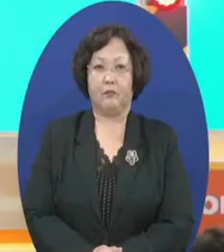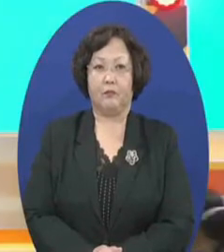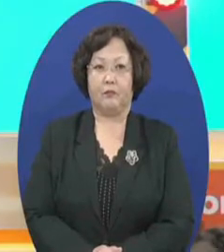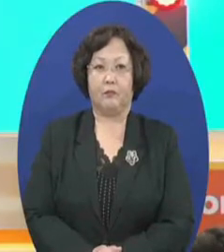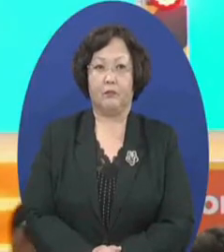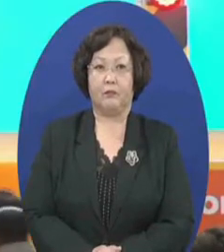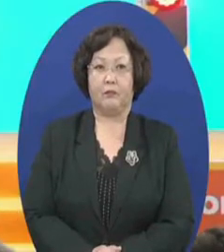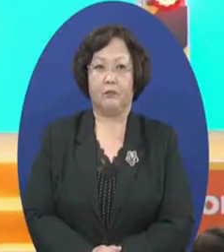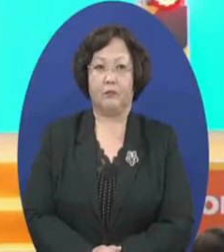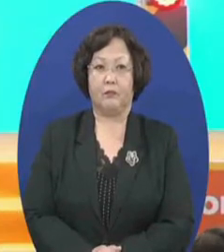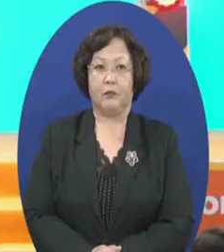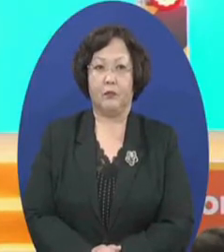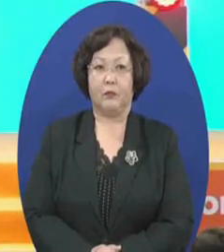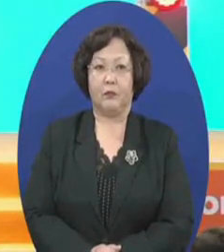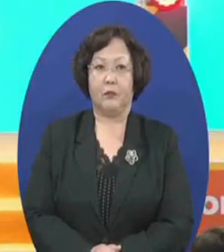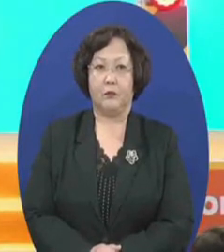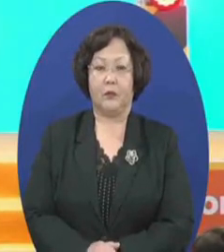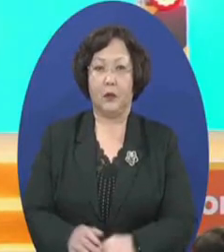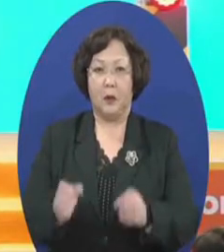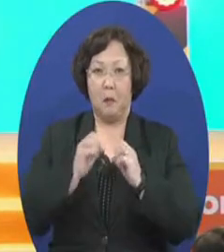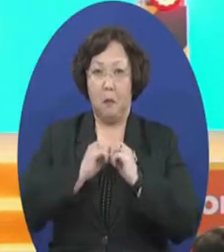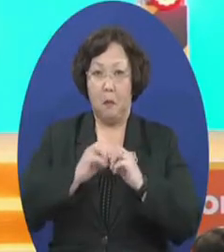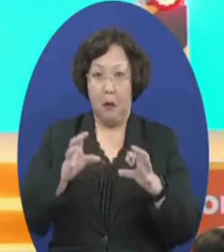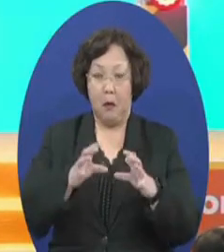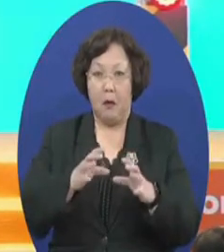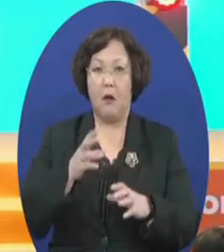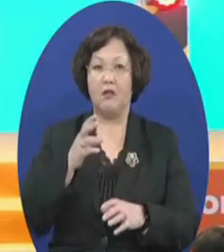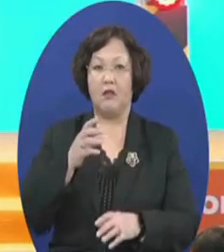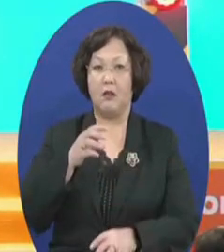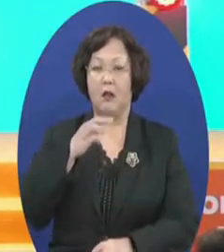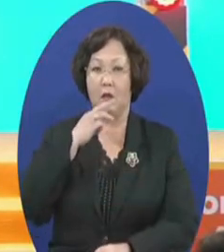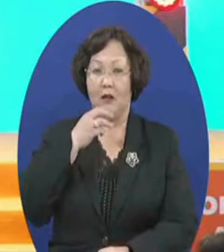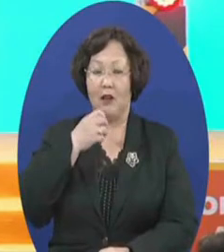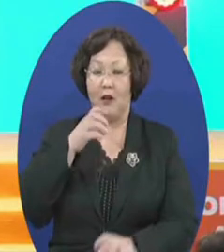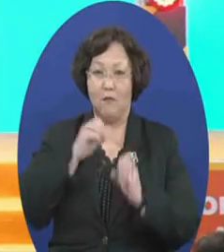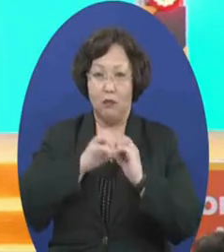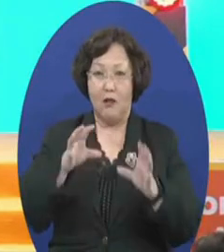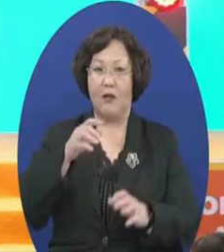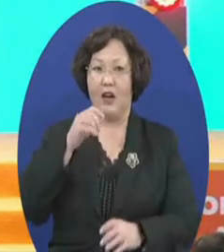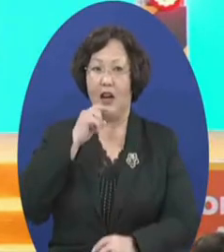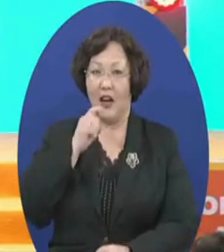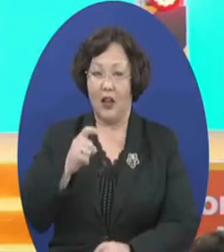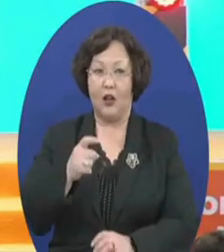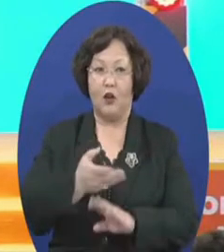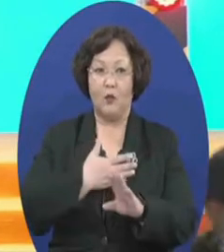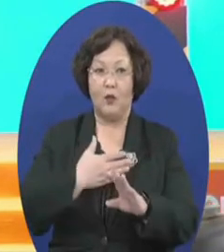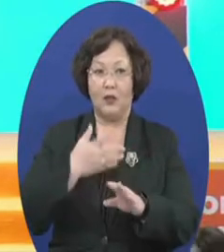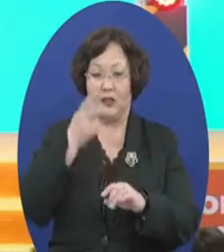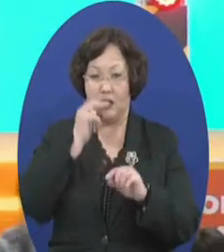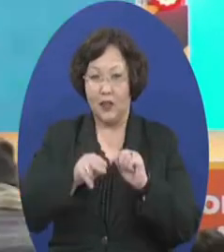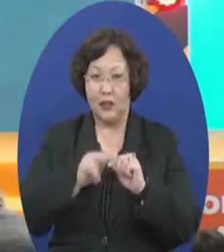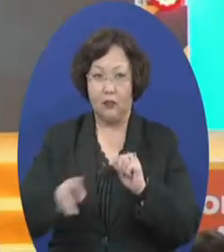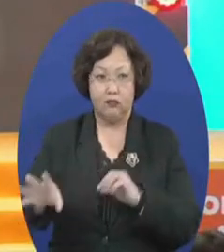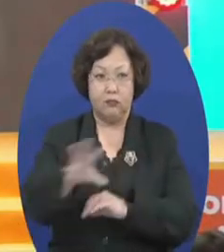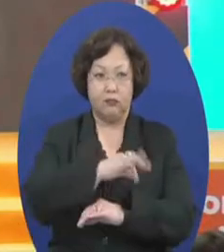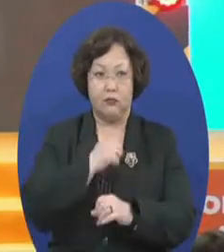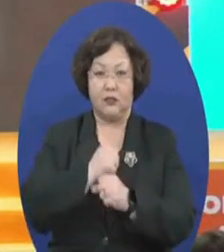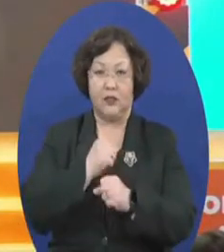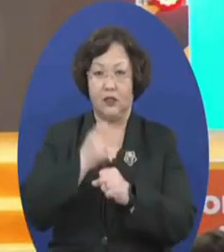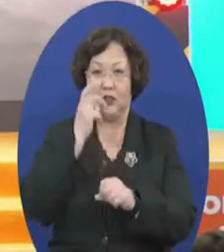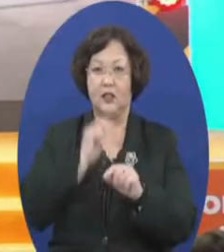За ингээд тэслэгэний команд өхөөс өмнө гүний уурхайн тэслэгэний хяналтыг шалгая.